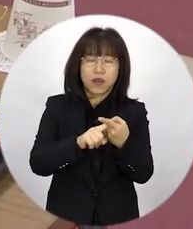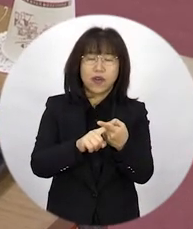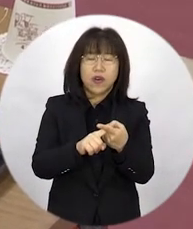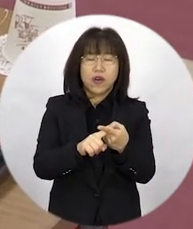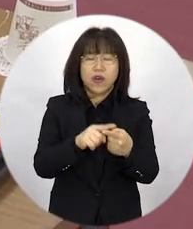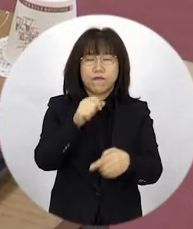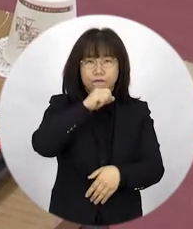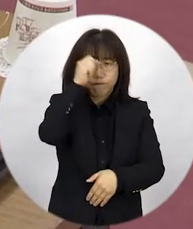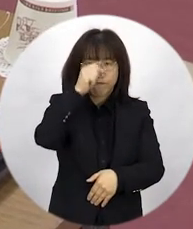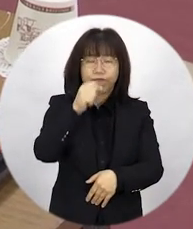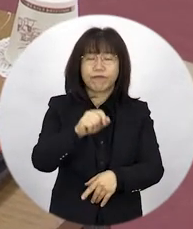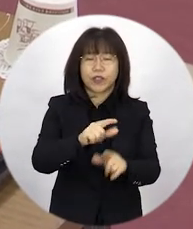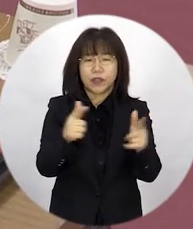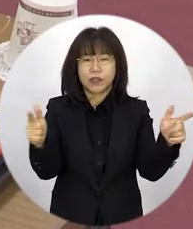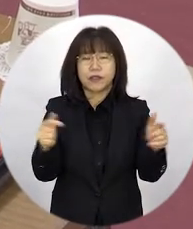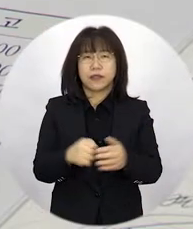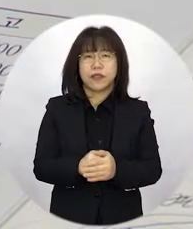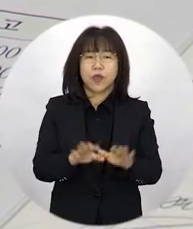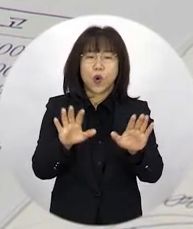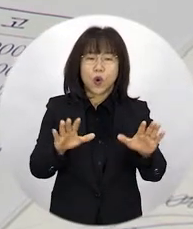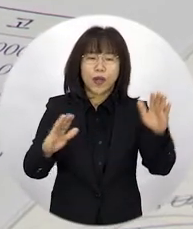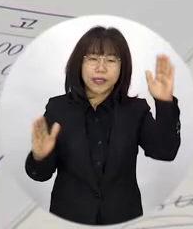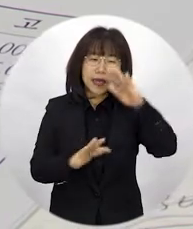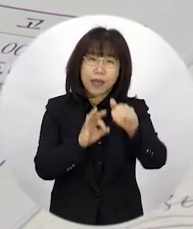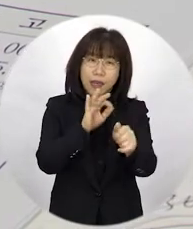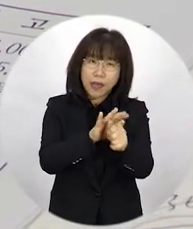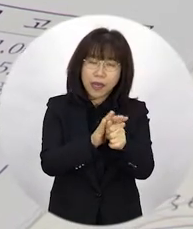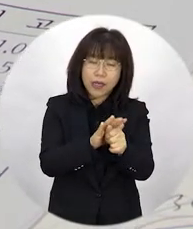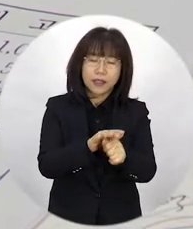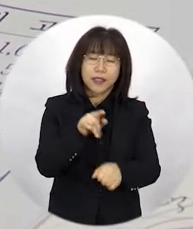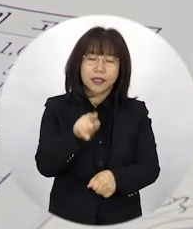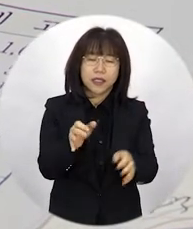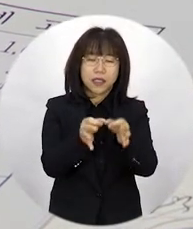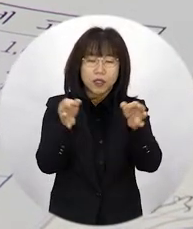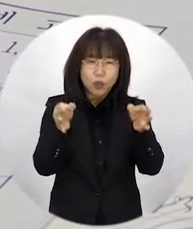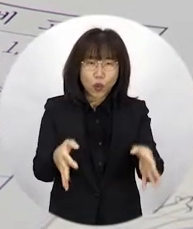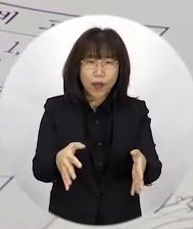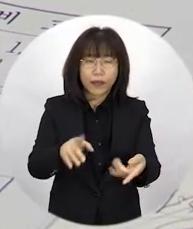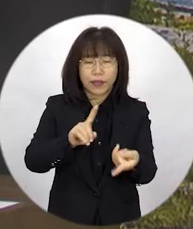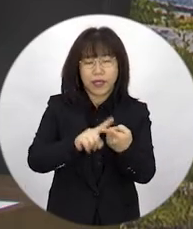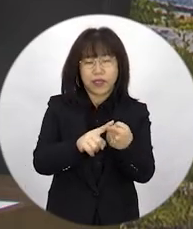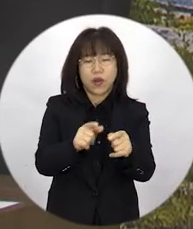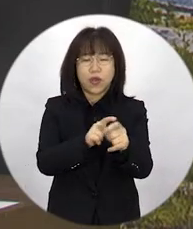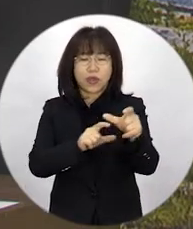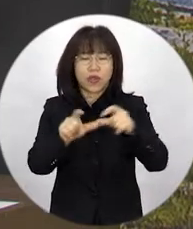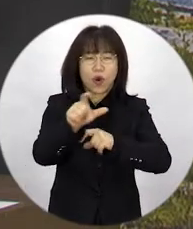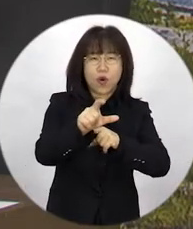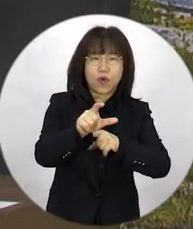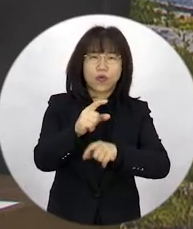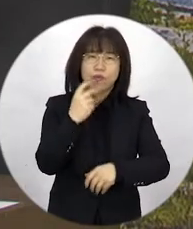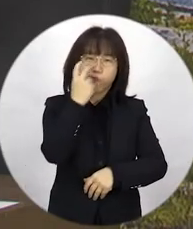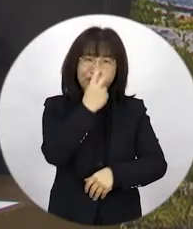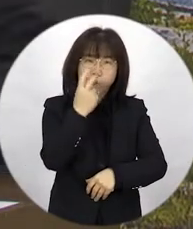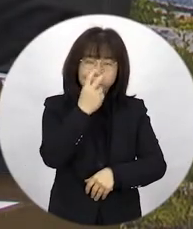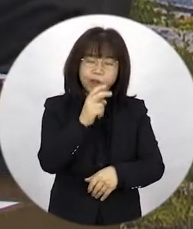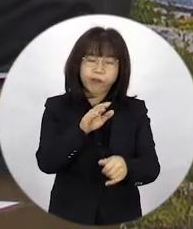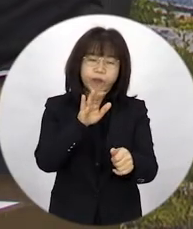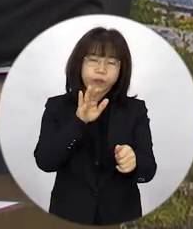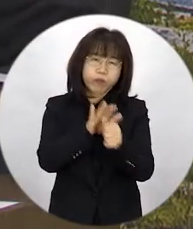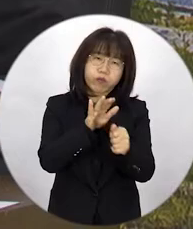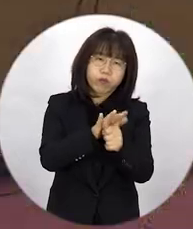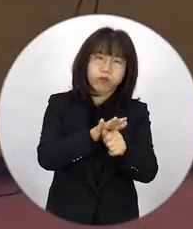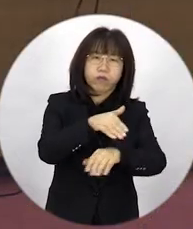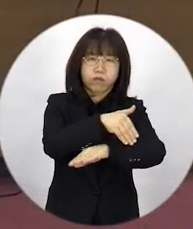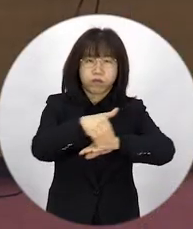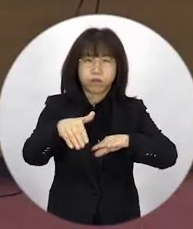심의 의결했습니다. 올해 장학 사업은 기존 사업을 보완하고 내실화해 지역 인재 육성에 중점을 두고